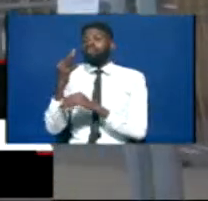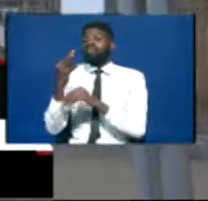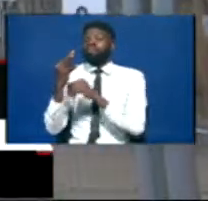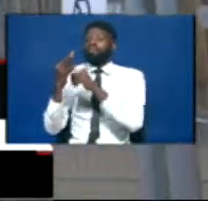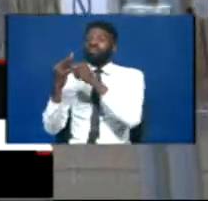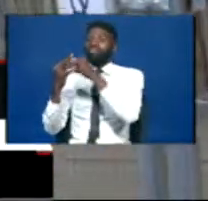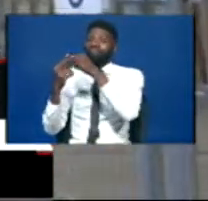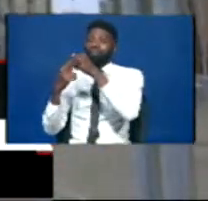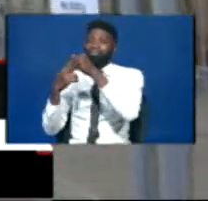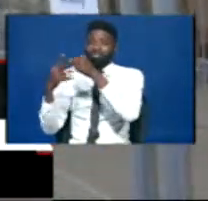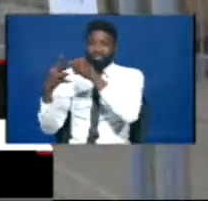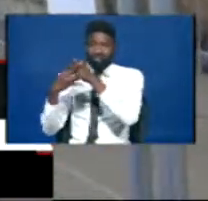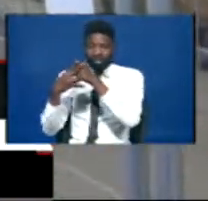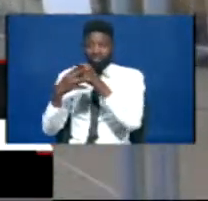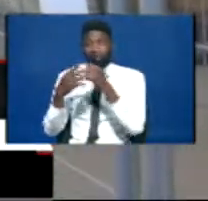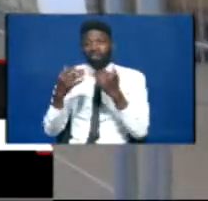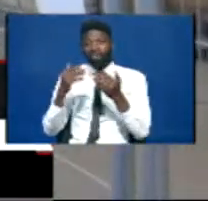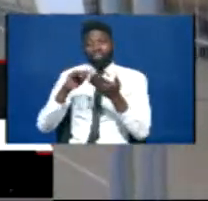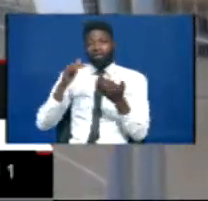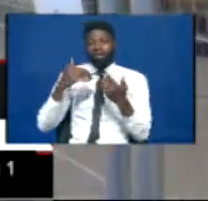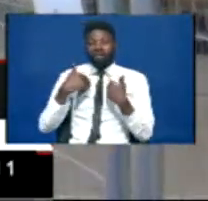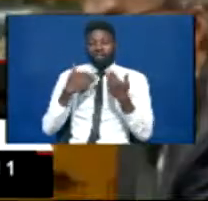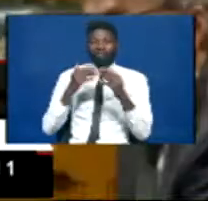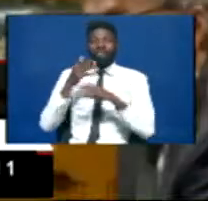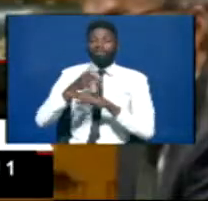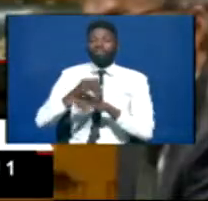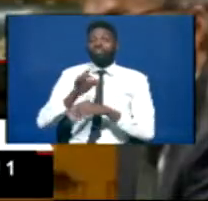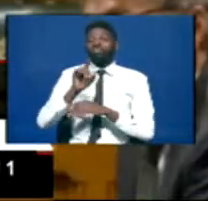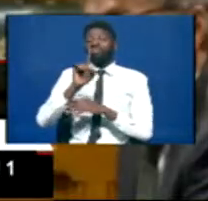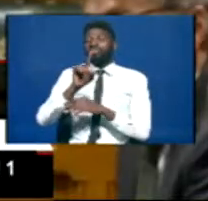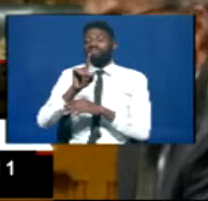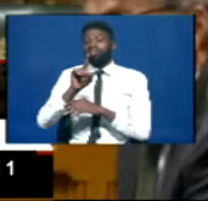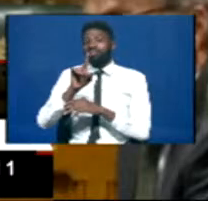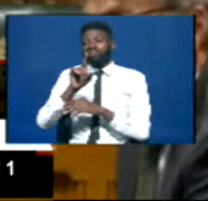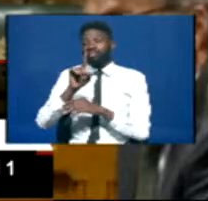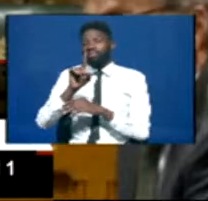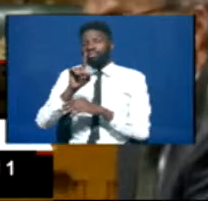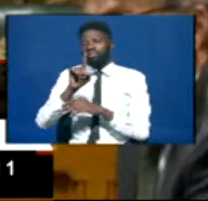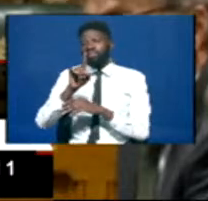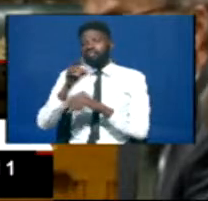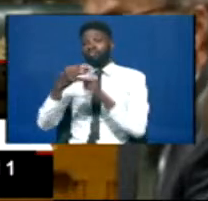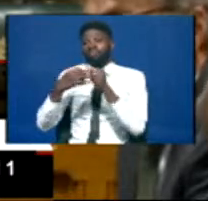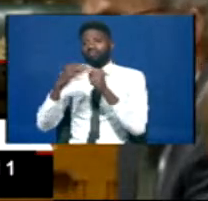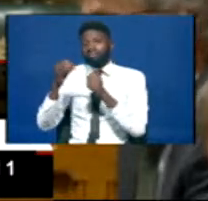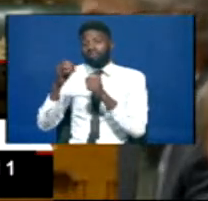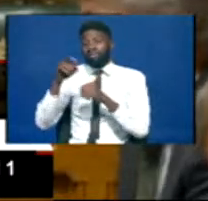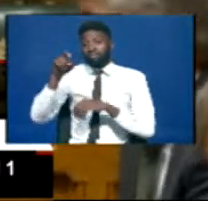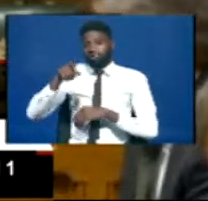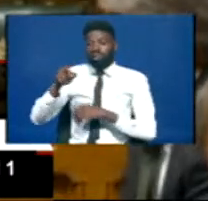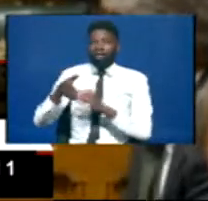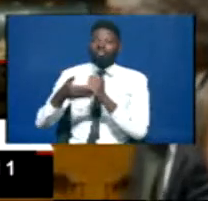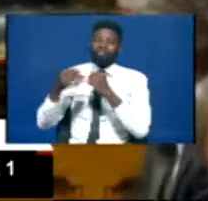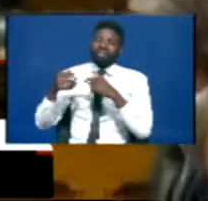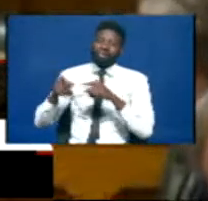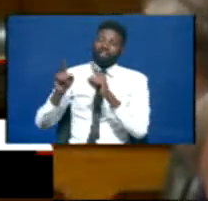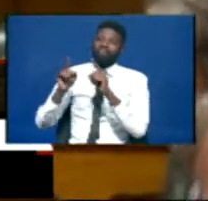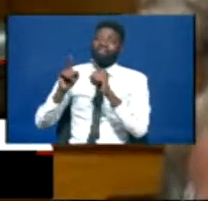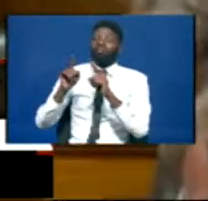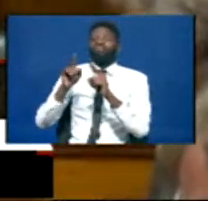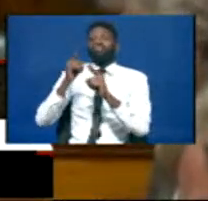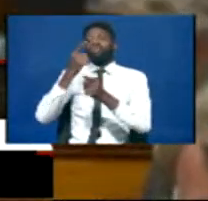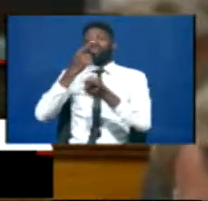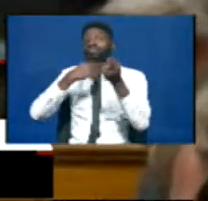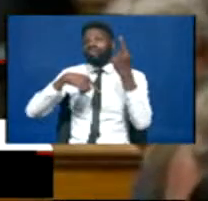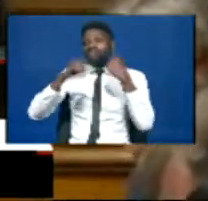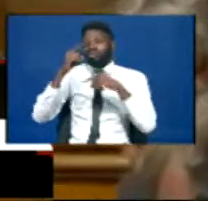kura 180 zilizohitajika kumpa ushindi kwa mujibu wa matokeo yaliyotangazwa na mwenyekiti wa